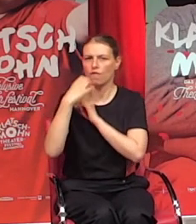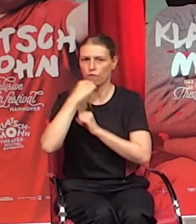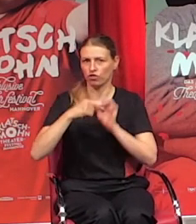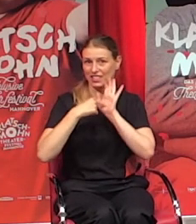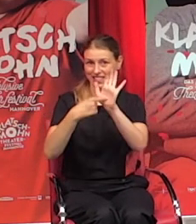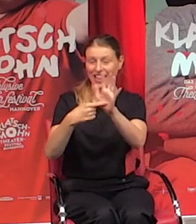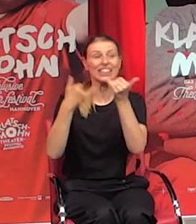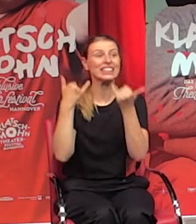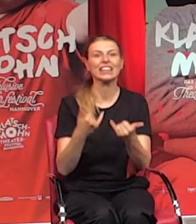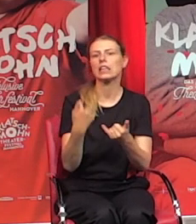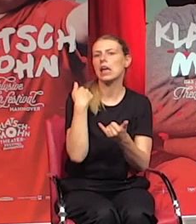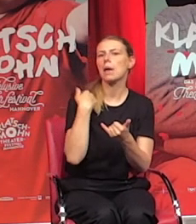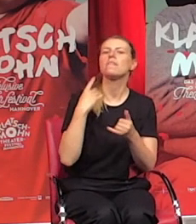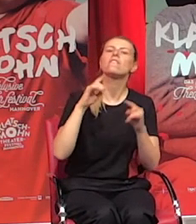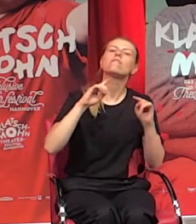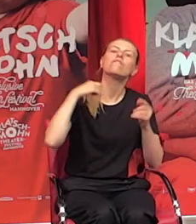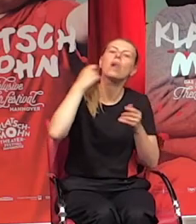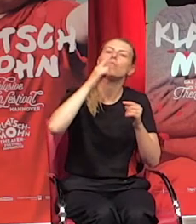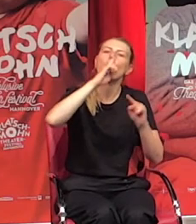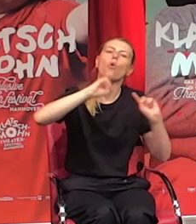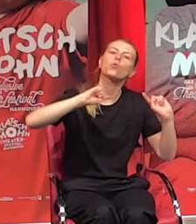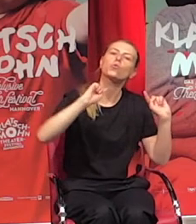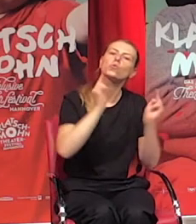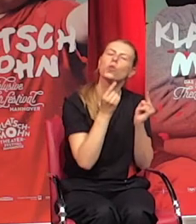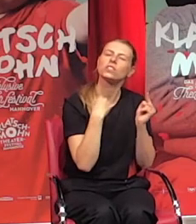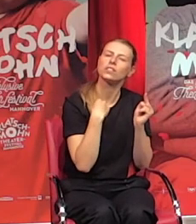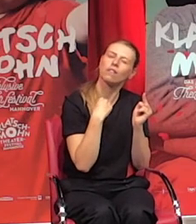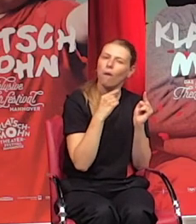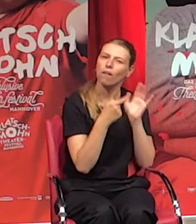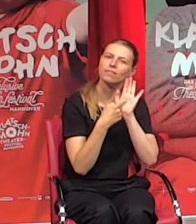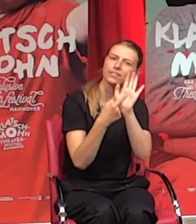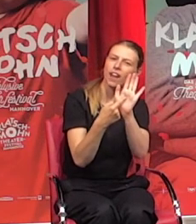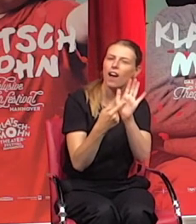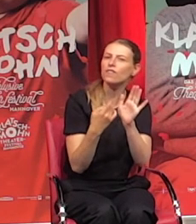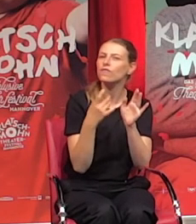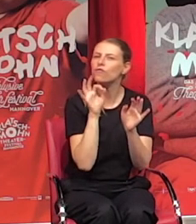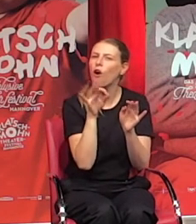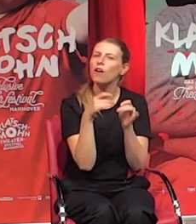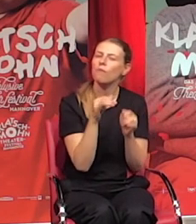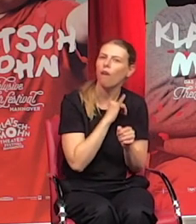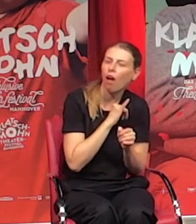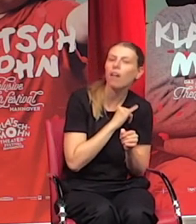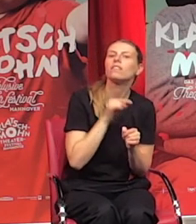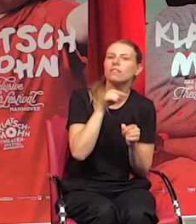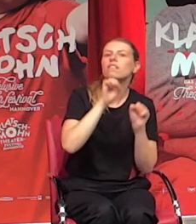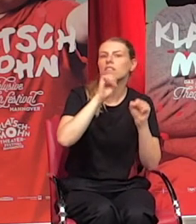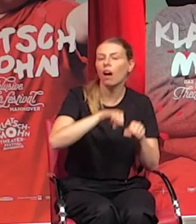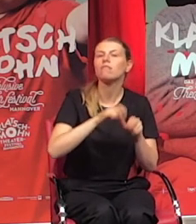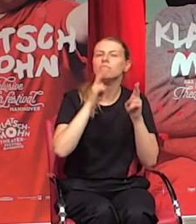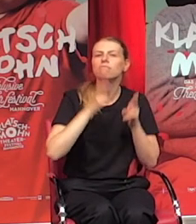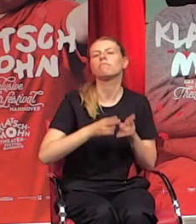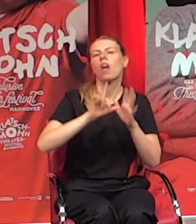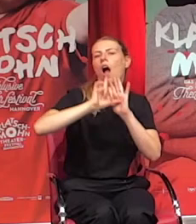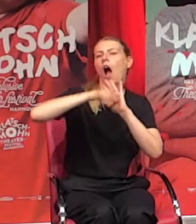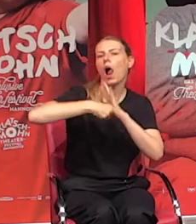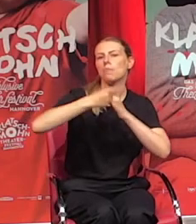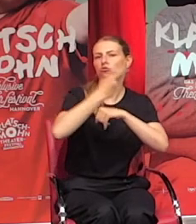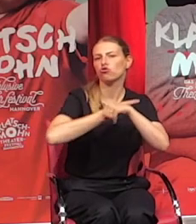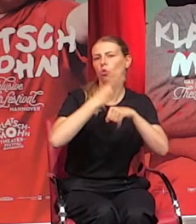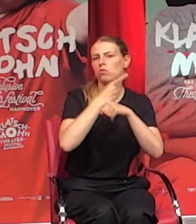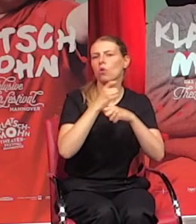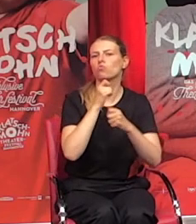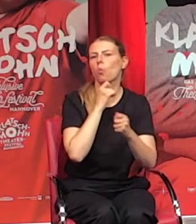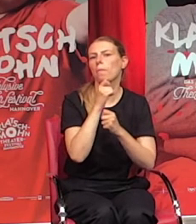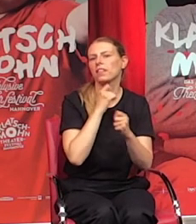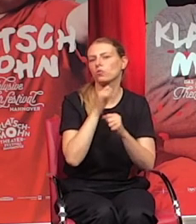dazu. Und es gibt noch eine sehr lange Dokumentation oder beziehungsweise eine halbstündige Dokumentation. Und da erfahrt ihr noch mehr über diese